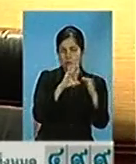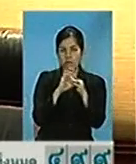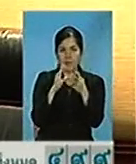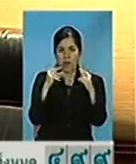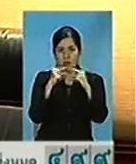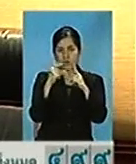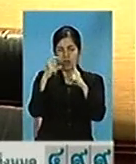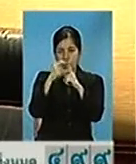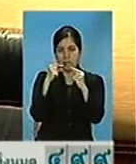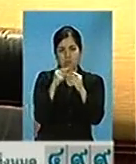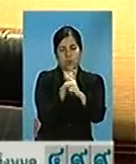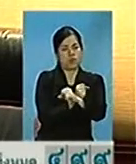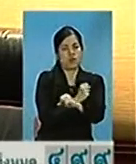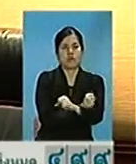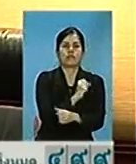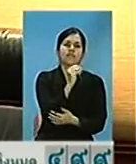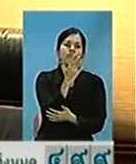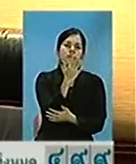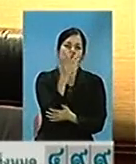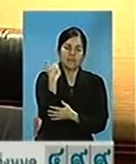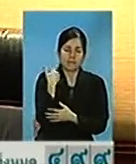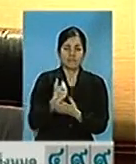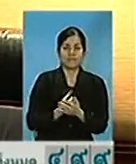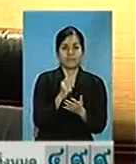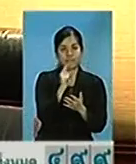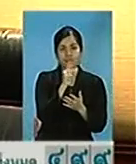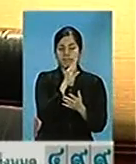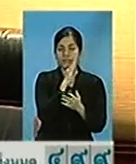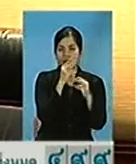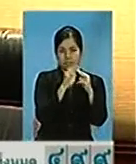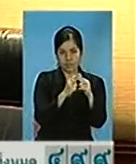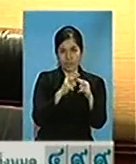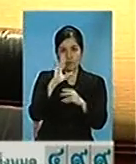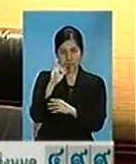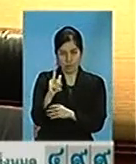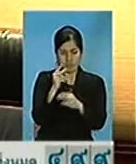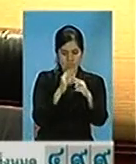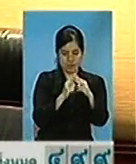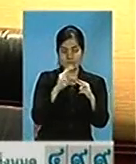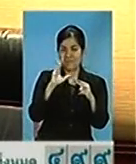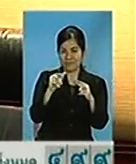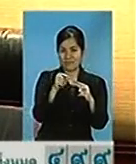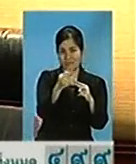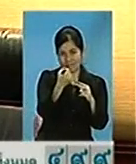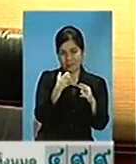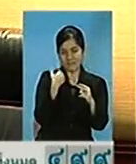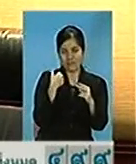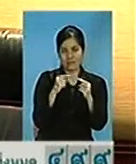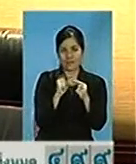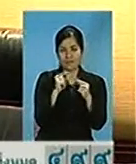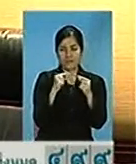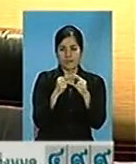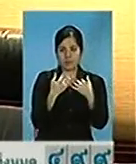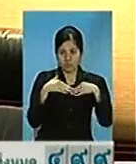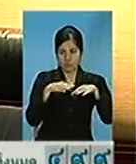ครับไม่ได้เกี่ยวข้องกับแรงงานเลยแล้วท่านเชนต้องขออนุญาตท่านนะครับท่านวิทย์ก็เป็นหนึ่งในกร